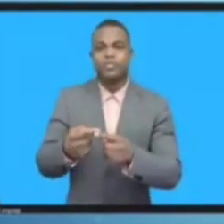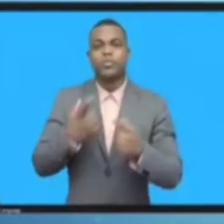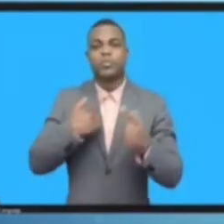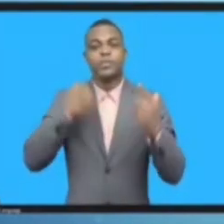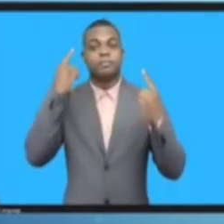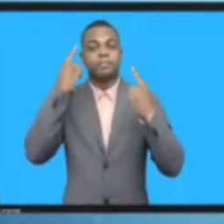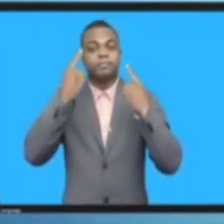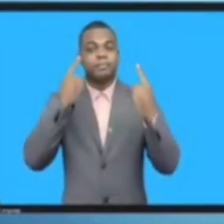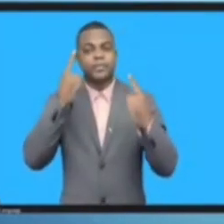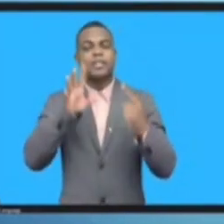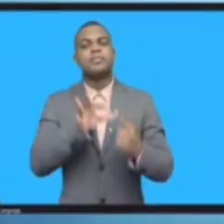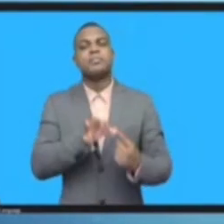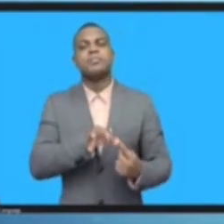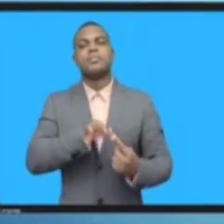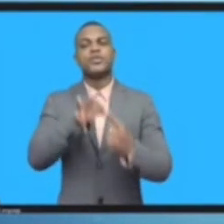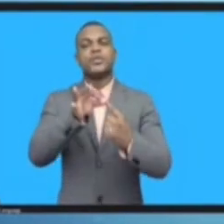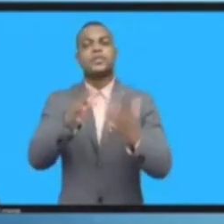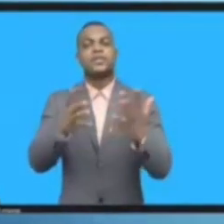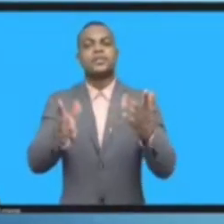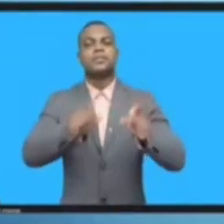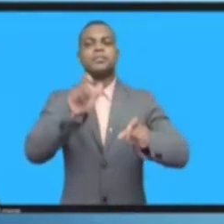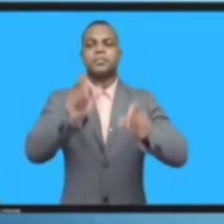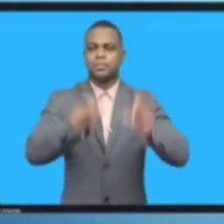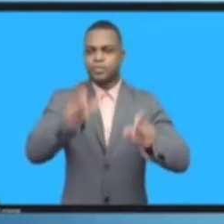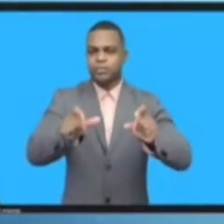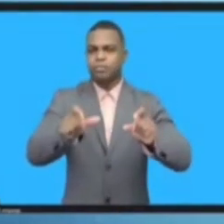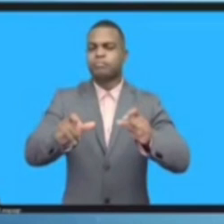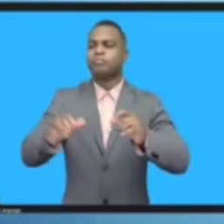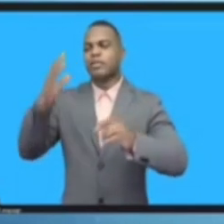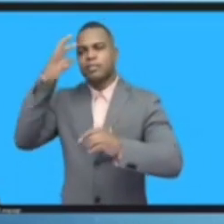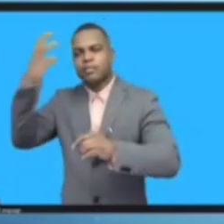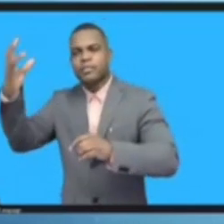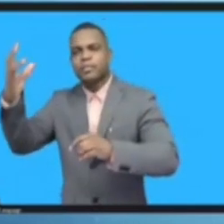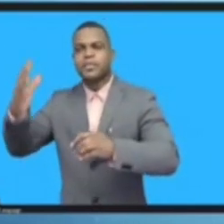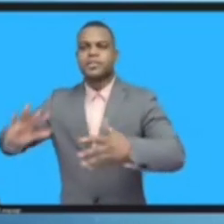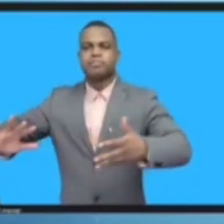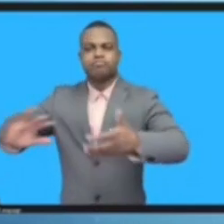encore beaucoup plus donc à apprendre.